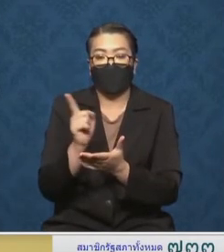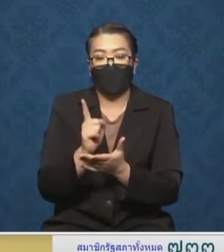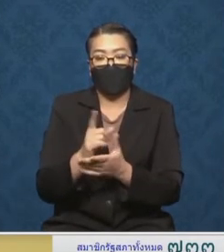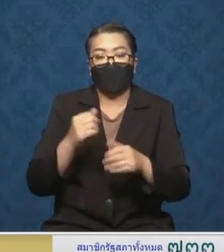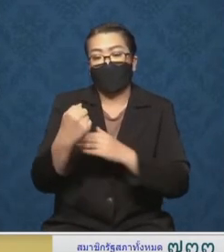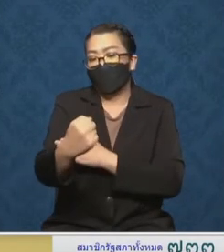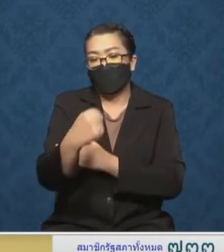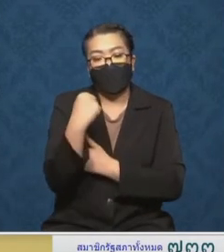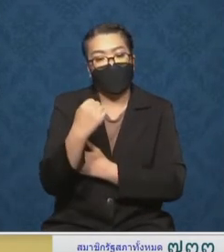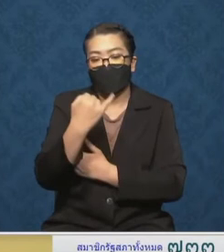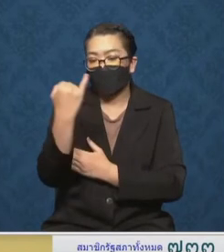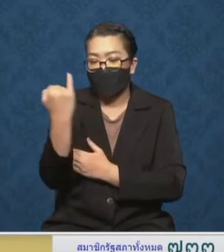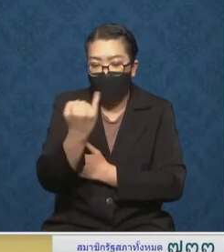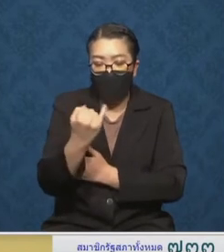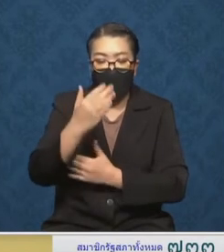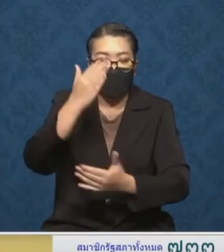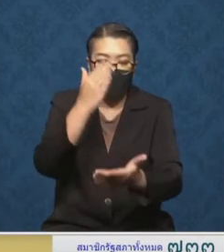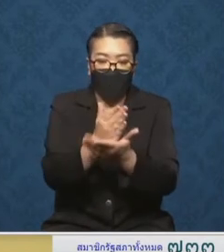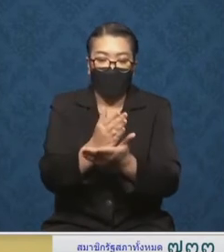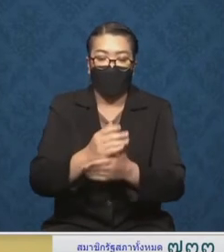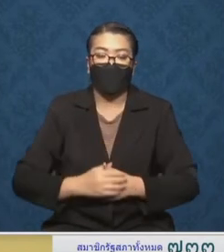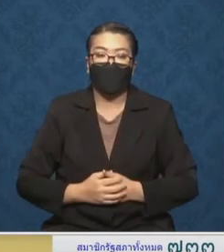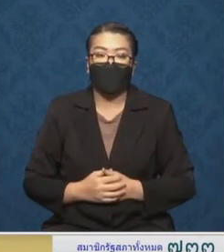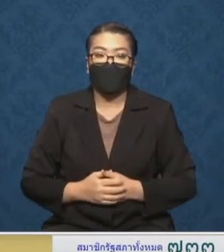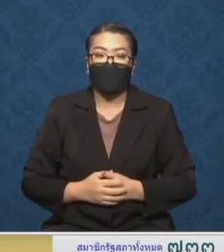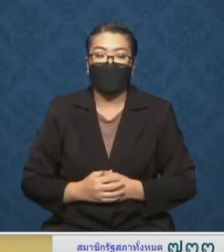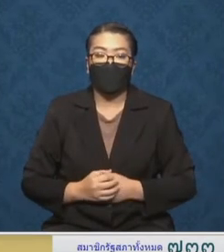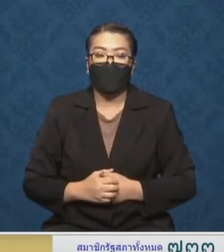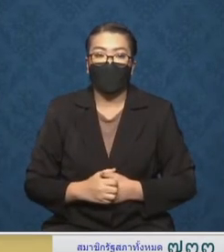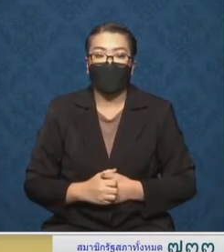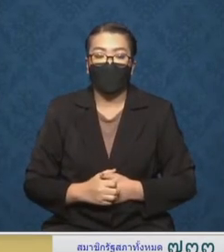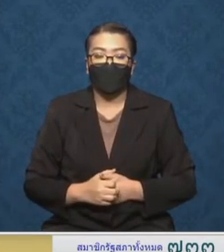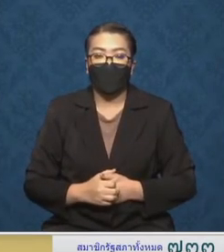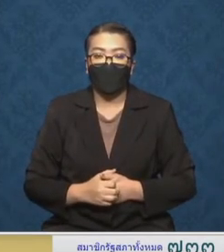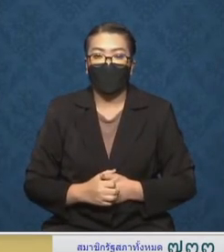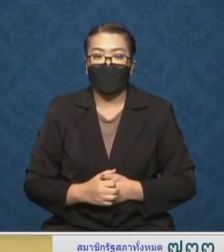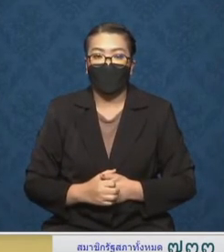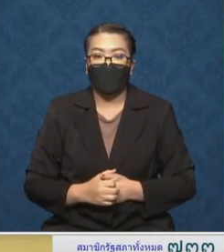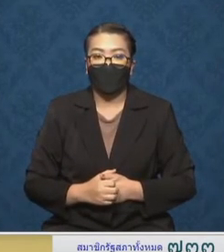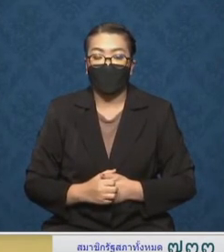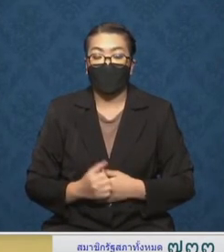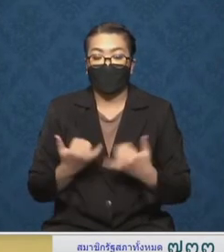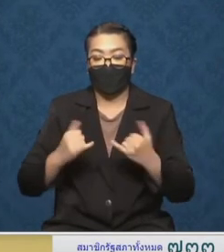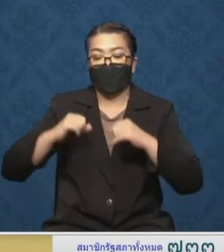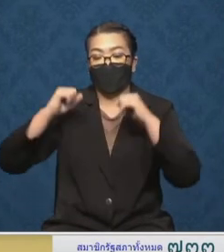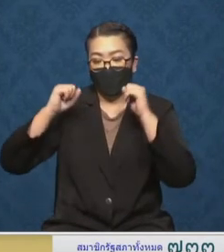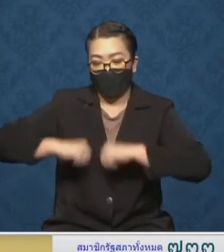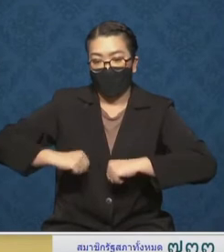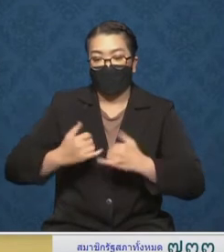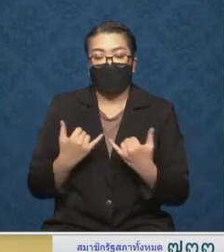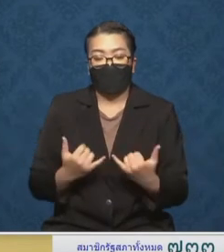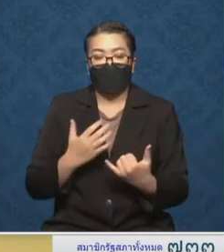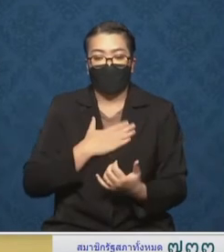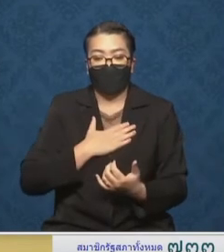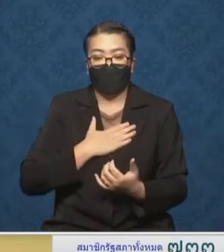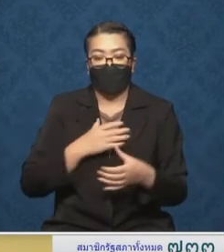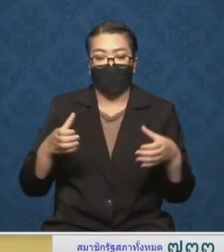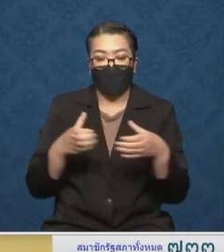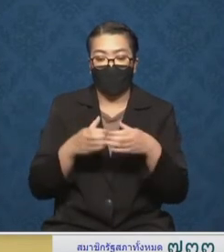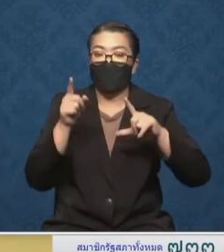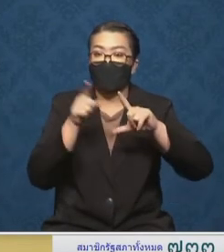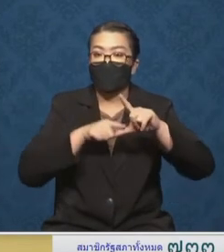อำนาจนี้เสียที 1หผมกำลังครับในการลงมติเฉพาะหน้าวันนี้ผมและภาคก้าว